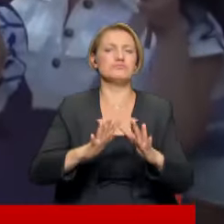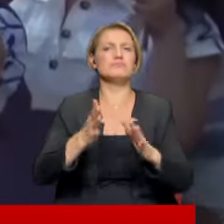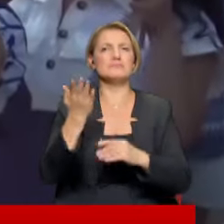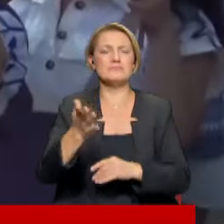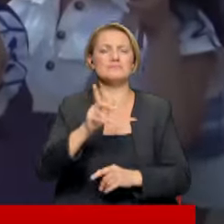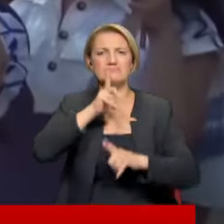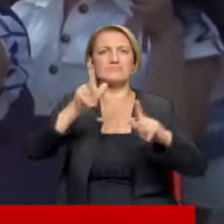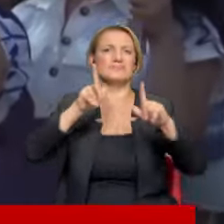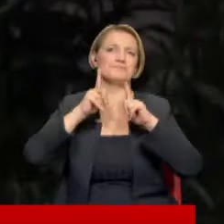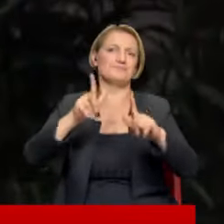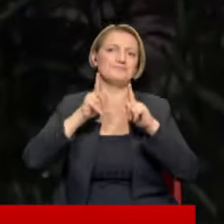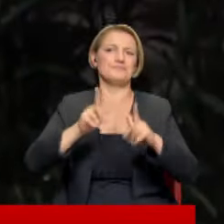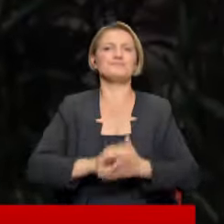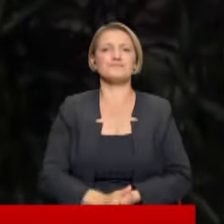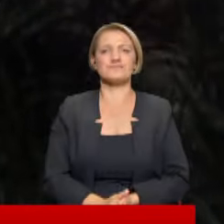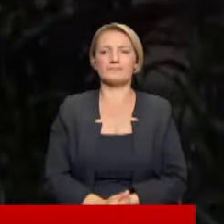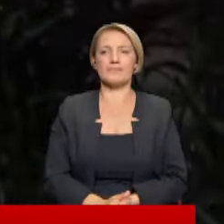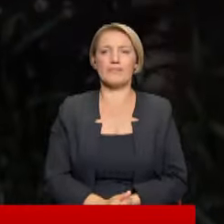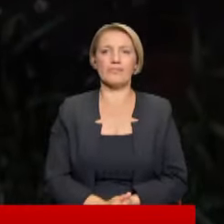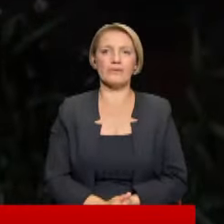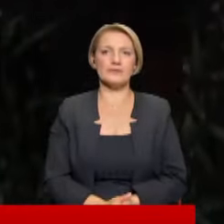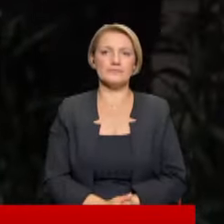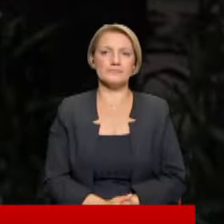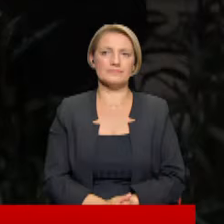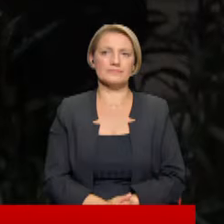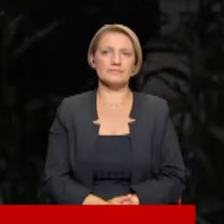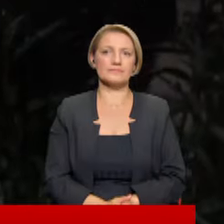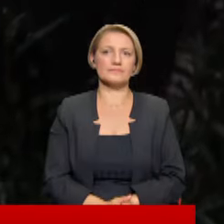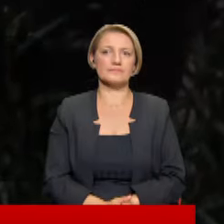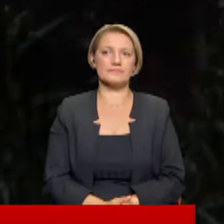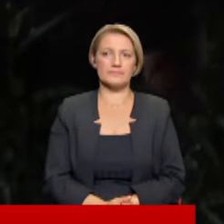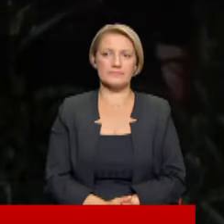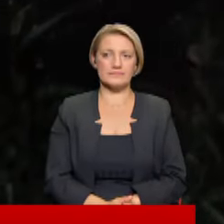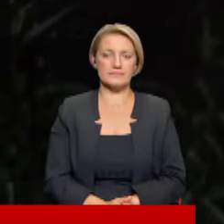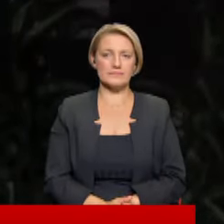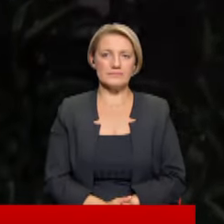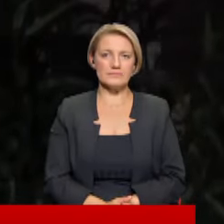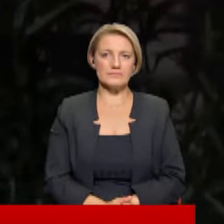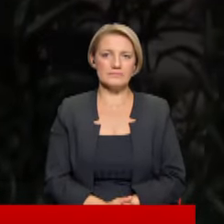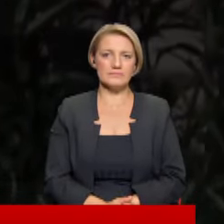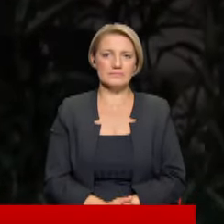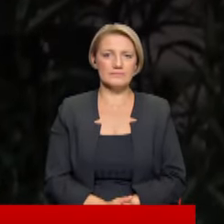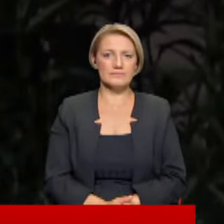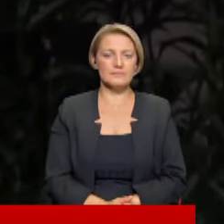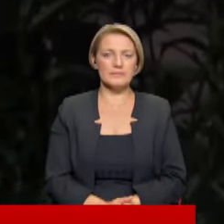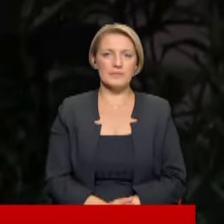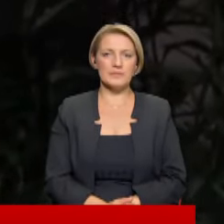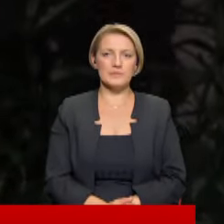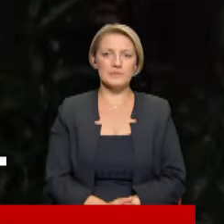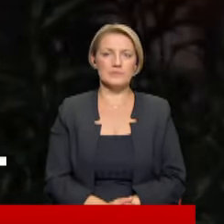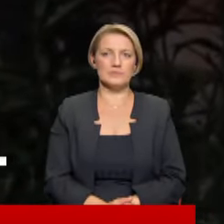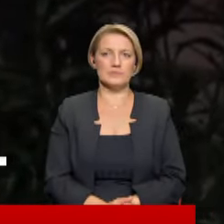açıldı, sloganlar atıldı. Katliam yasasını kabul etmemiz mümkün değil. Uygulanmasına göz yummamız